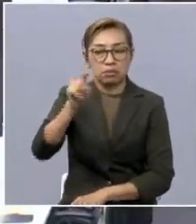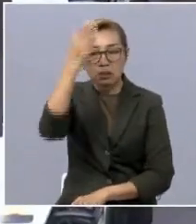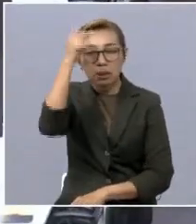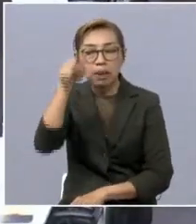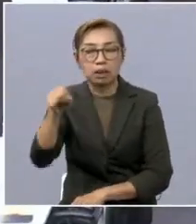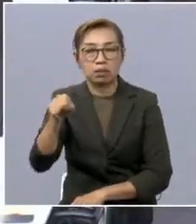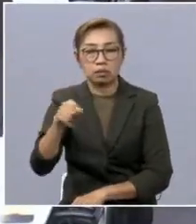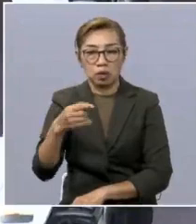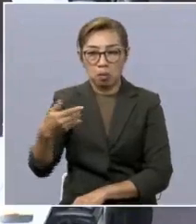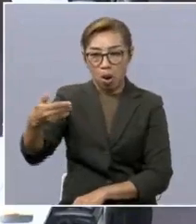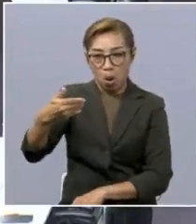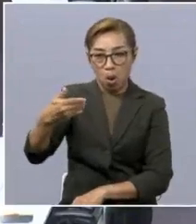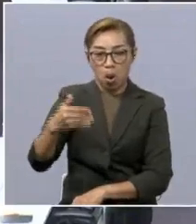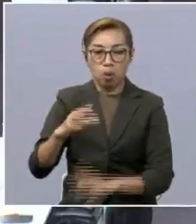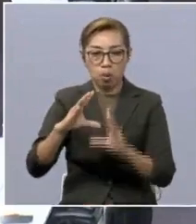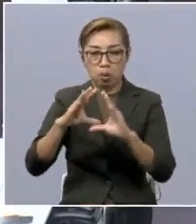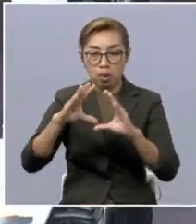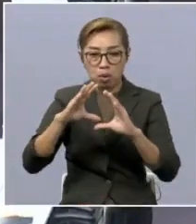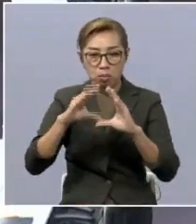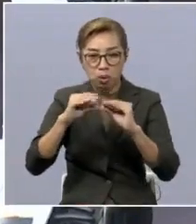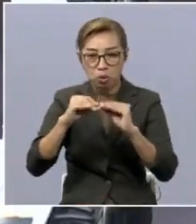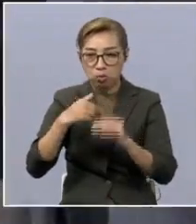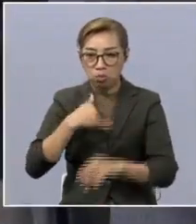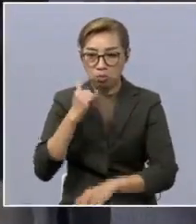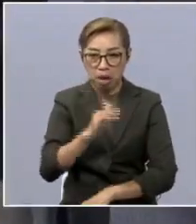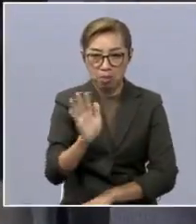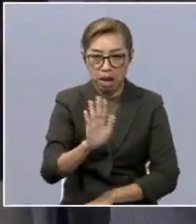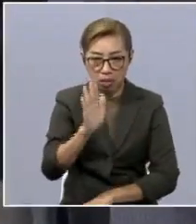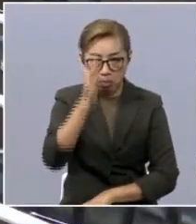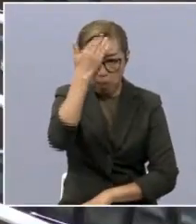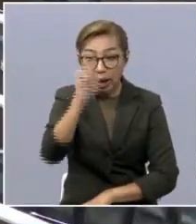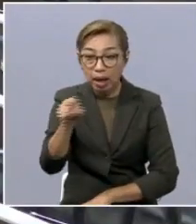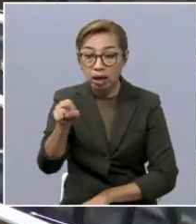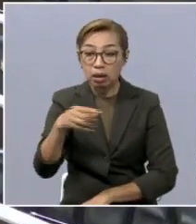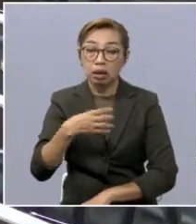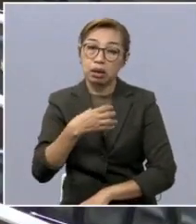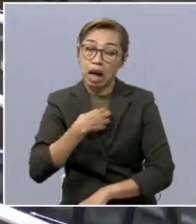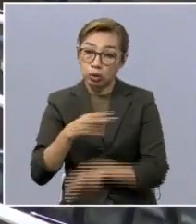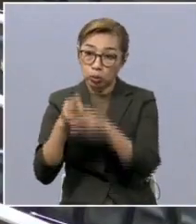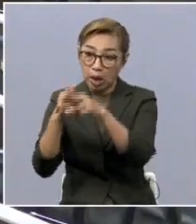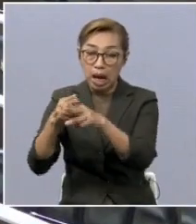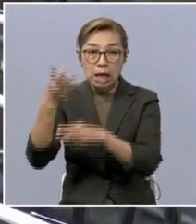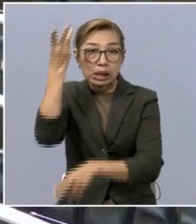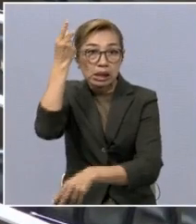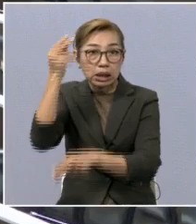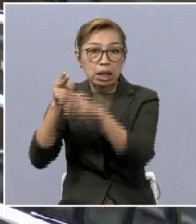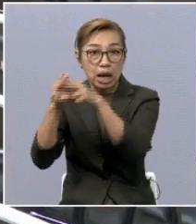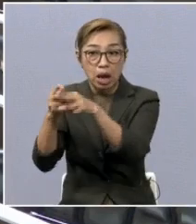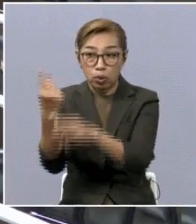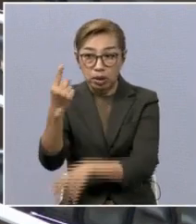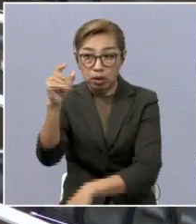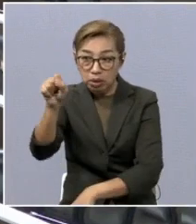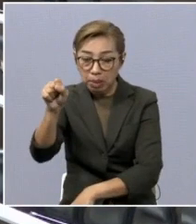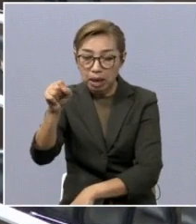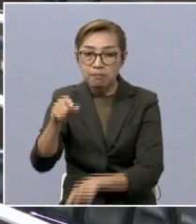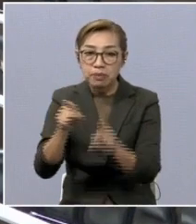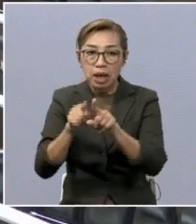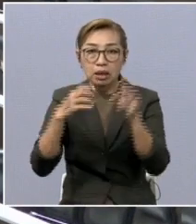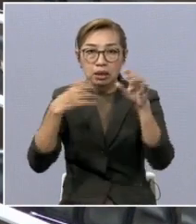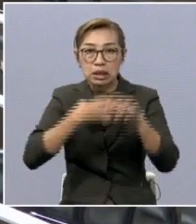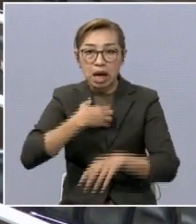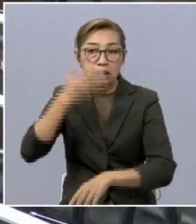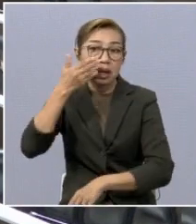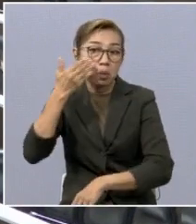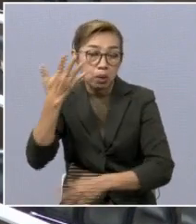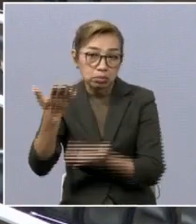บี้ครั้งนี้ทำในนามส่วนตัวหรือไม่เพื่อต้องการแสดง power นะฮะหรือผู้มีอำนาจในพลังประช